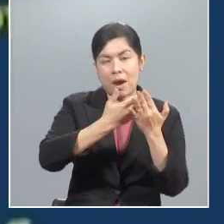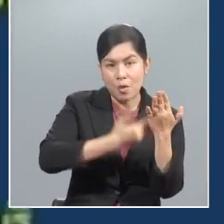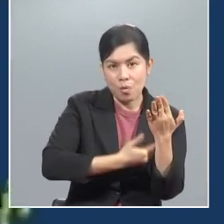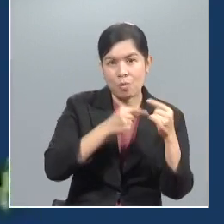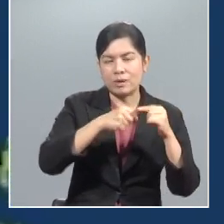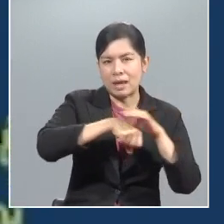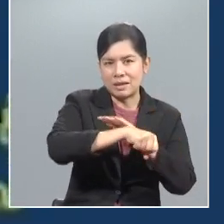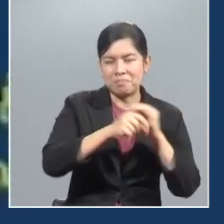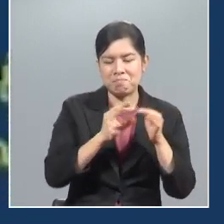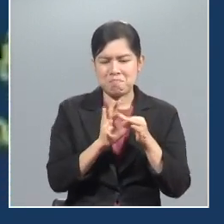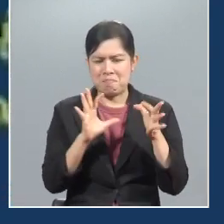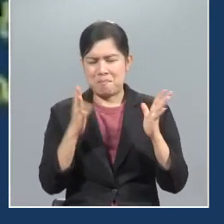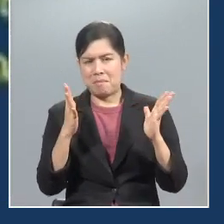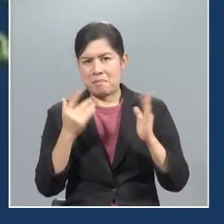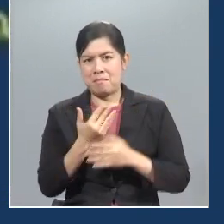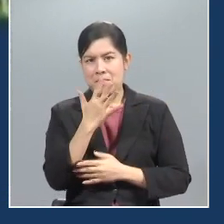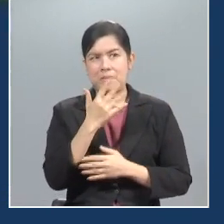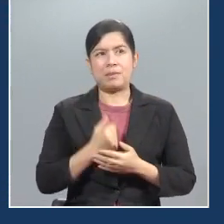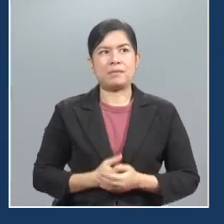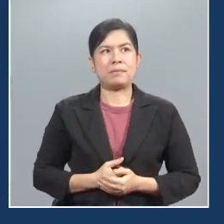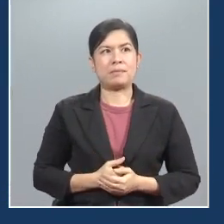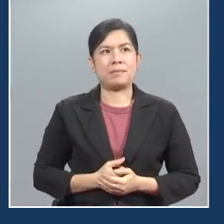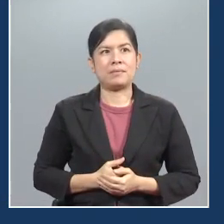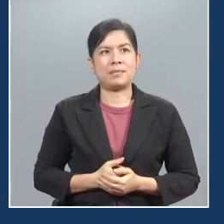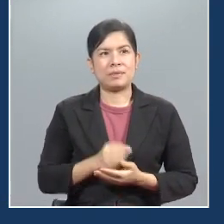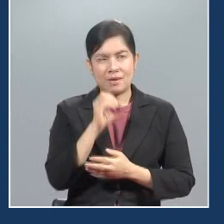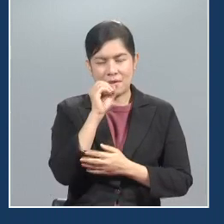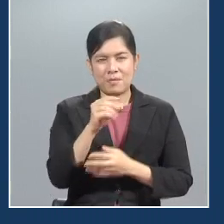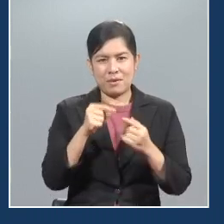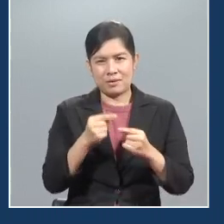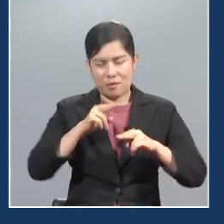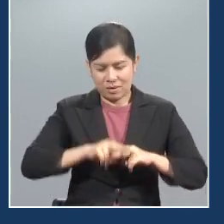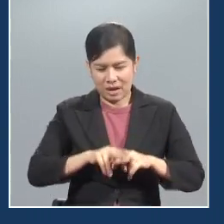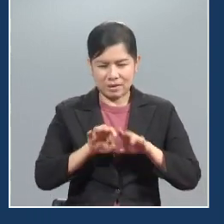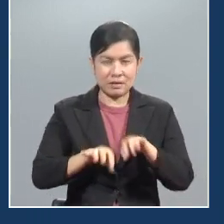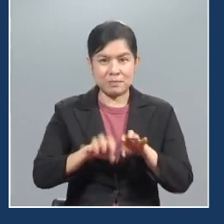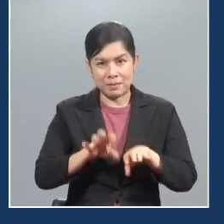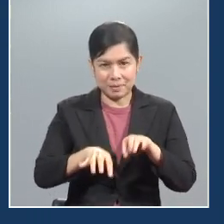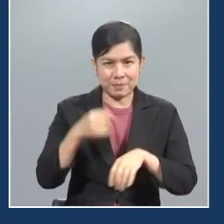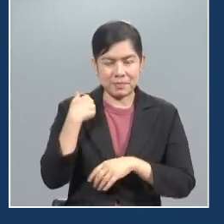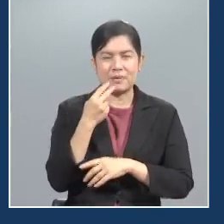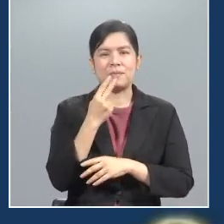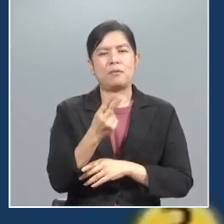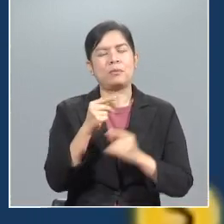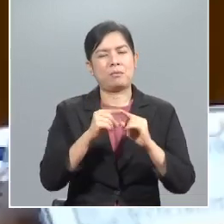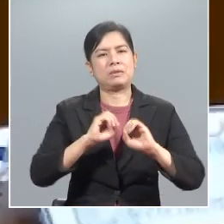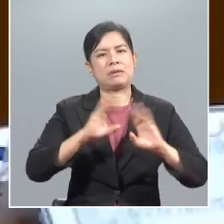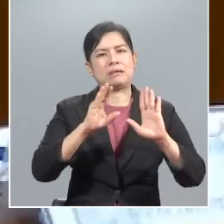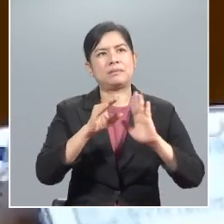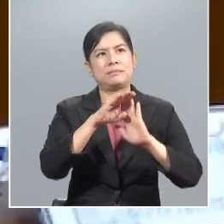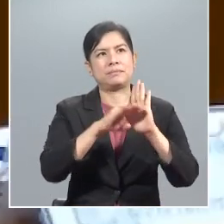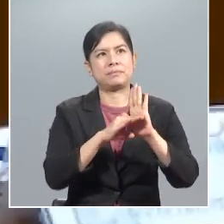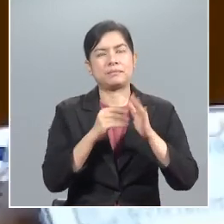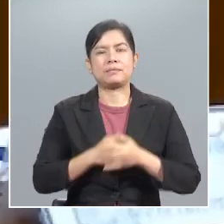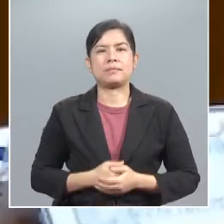เคลื่อนค่ะนี่ค่ะ แดเมสายหลนั่งกี่หวยบ้านพ่อกำนันแตผมขดูอทีไดมยค่ะน